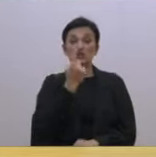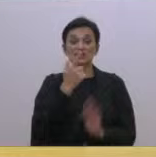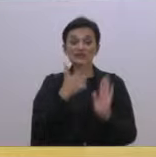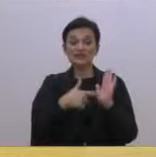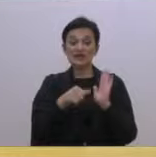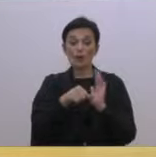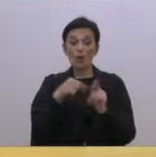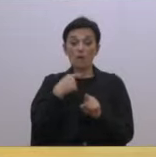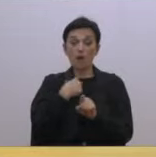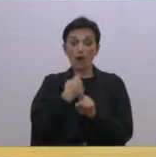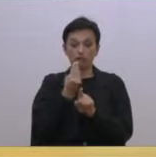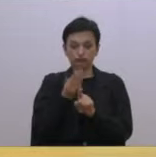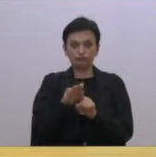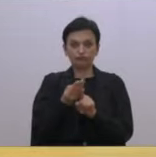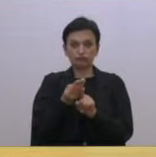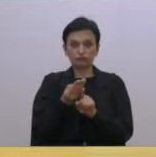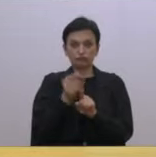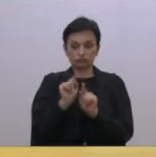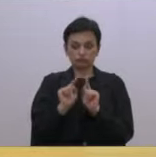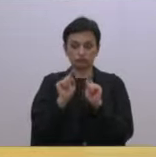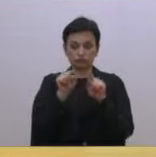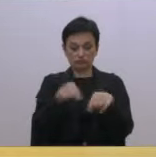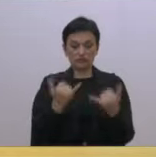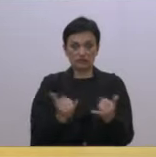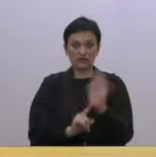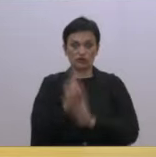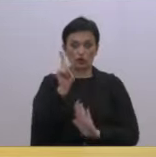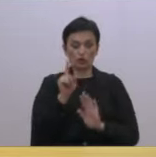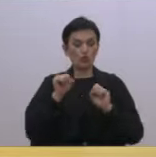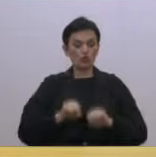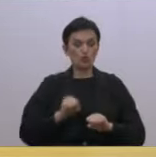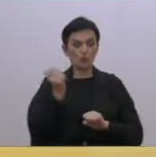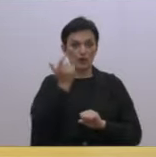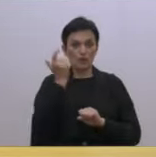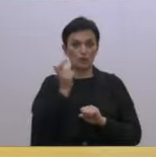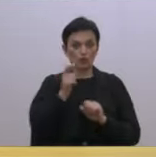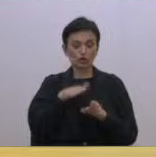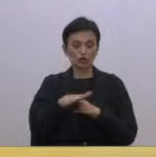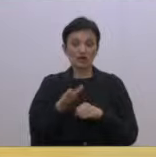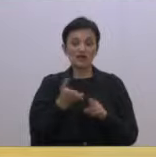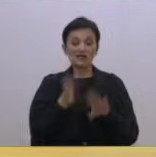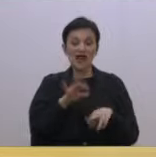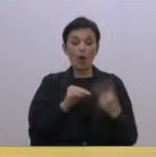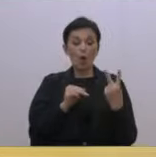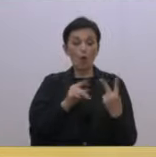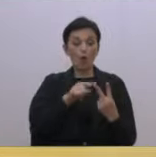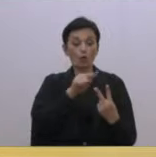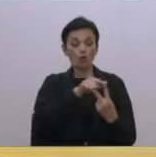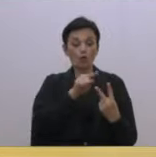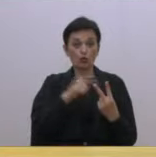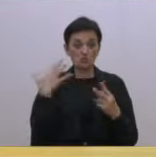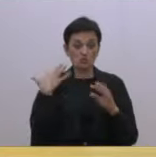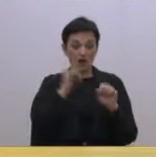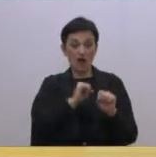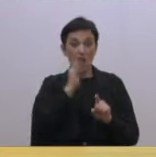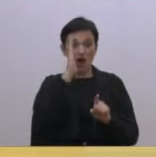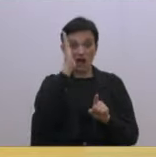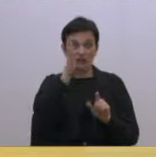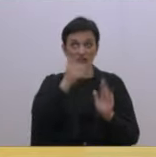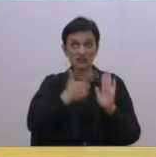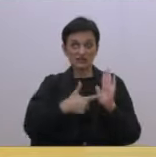76 ხმას, შეუდგება დღეიდან უკვე უფლებამოსილების შესრულებას, დანარჩენი ორი თუ კი ისინი მიიღებენ მხარდაჭერა